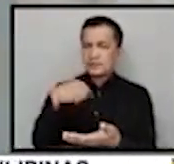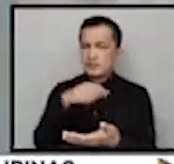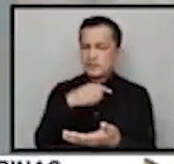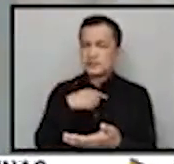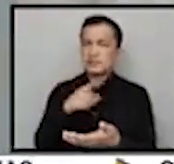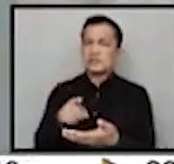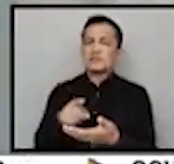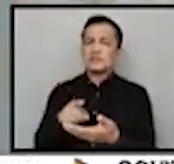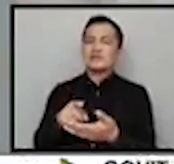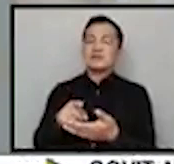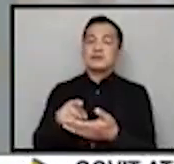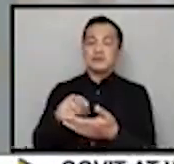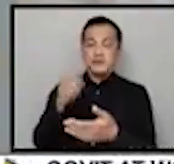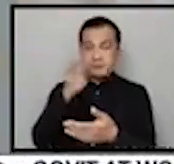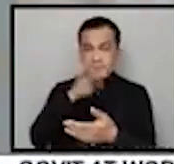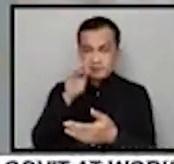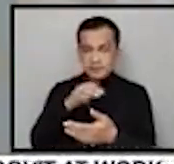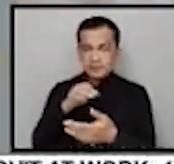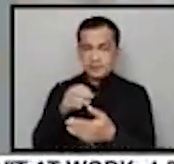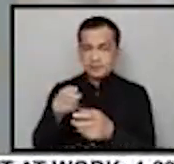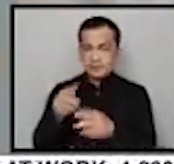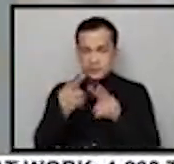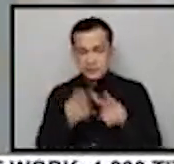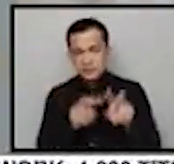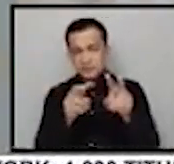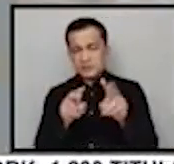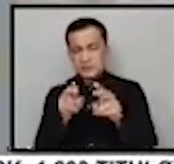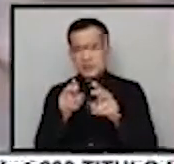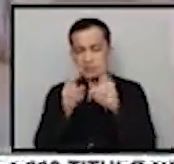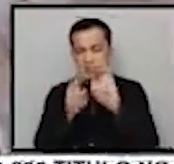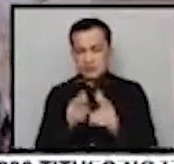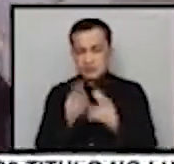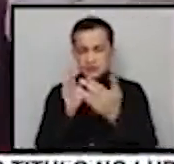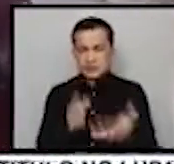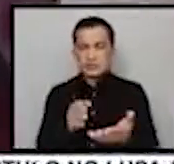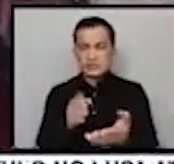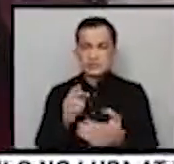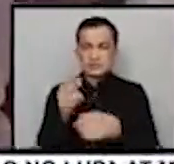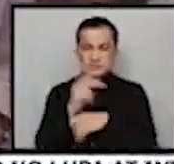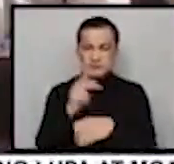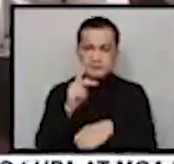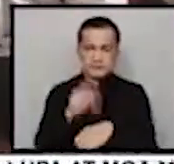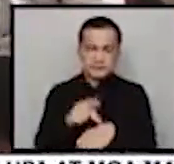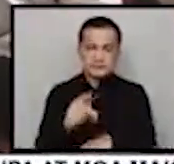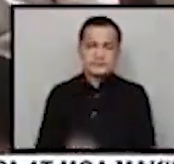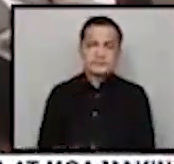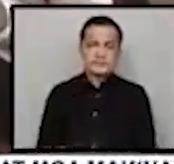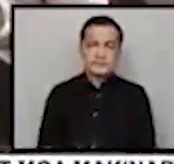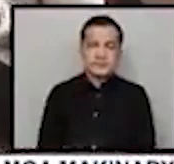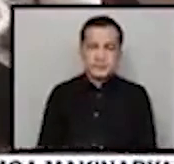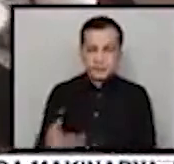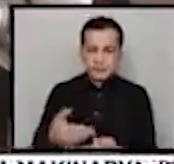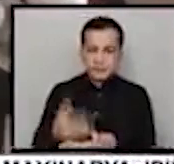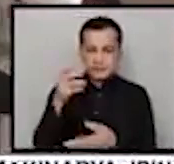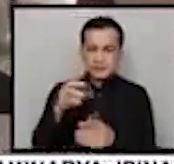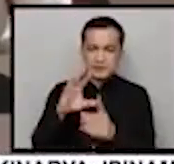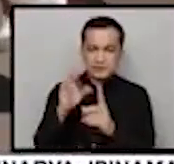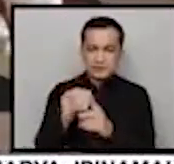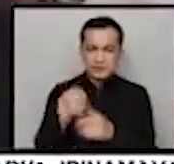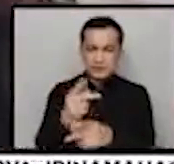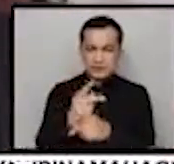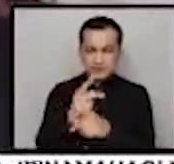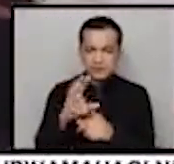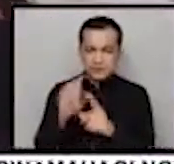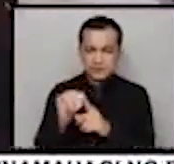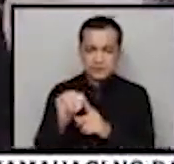at kilalanin ang karangalan dala nito sa ating bayan. Pagpapayaman ng kultura at pagprotekta sa cultural